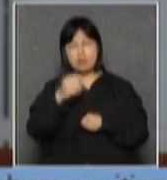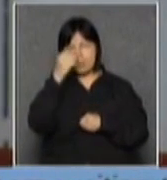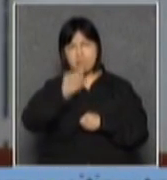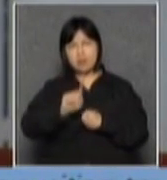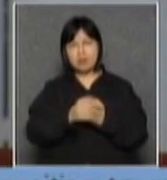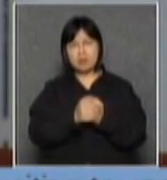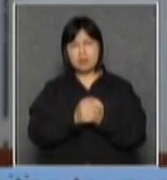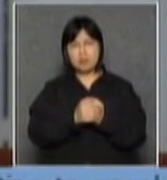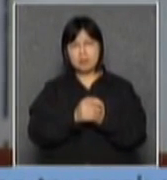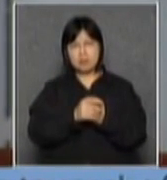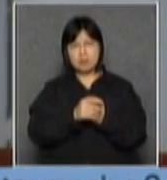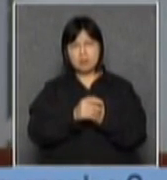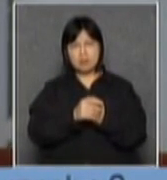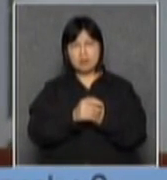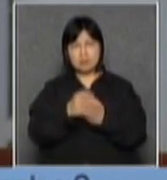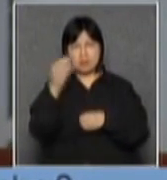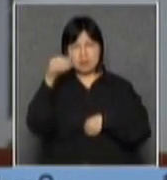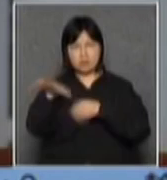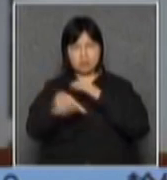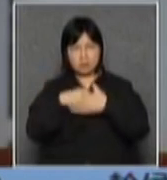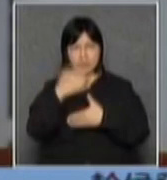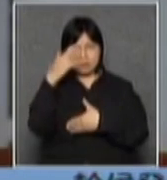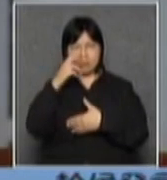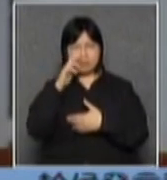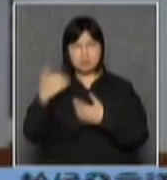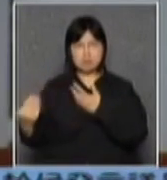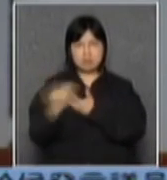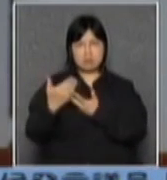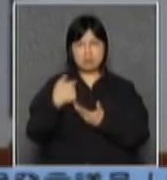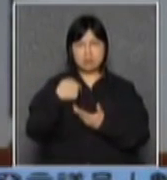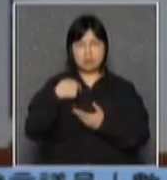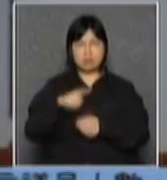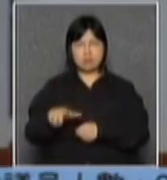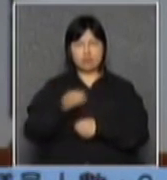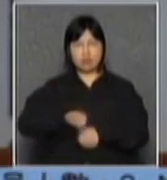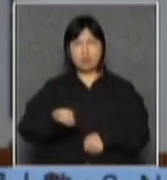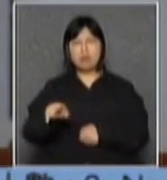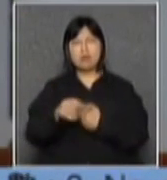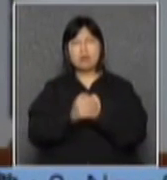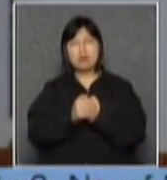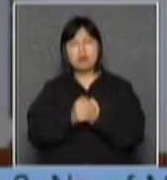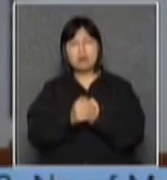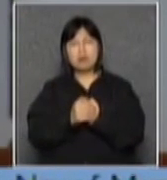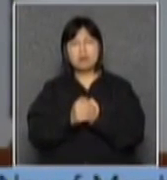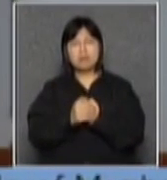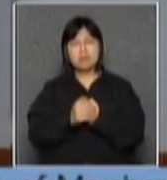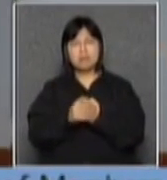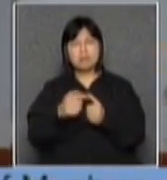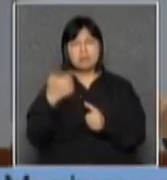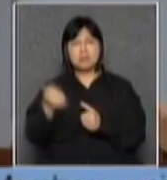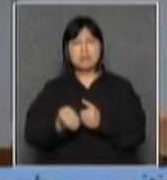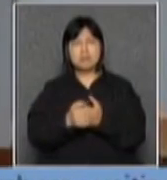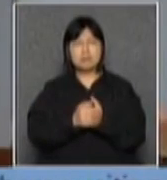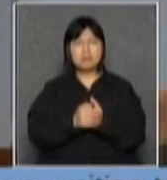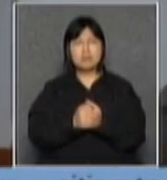連呢個猴子偷土都用埋，偷襲我下三藍。喂，主席，你